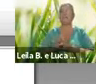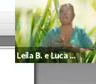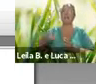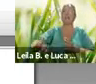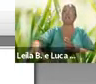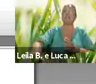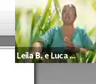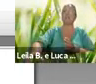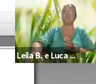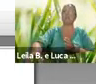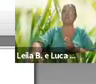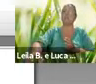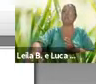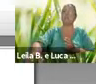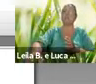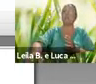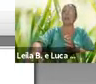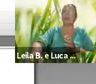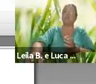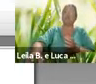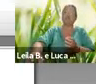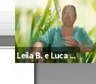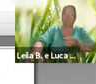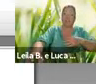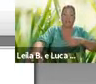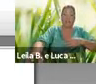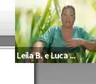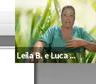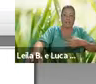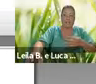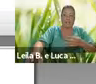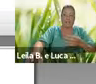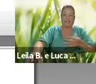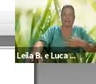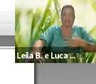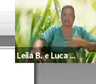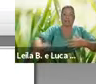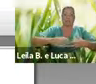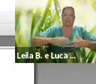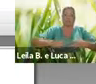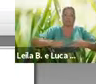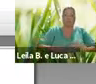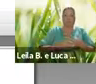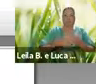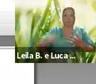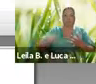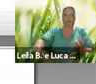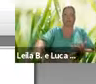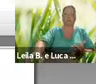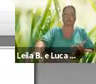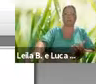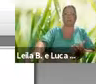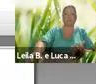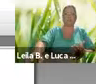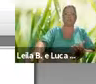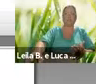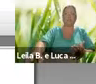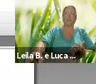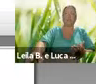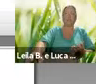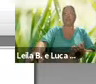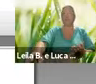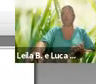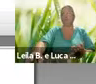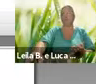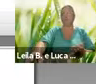qua, no? È la stessa cosa, vedi? La luce che entra attraverso il plesso solare, qua,